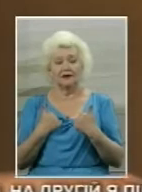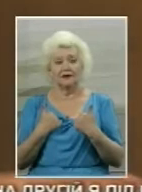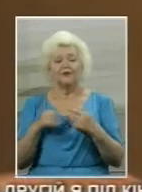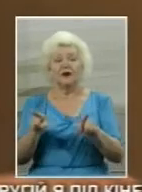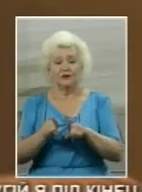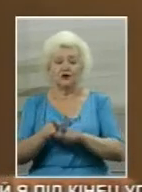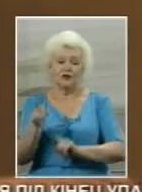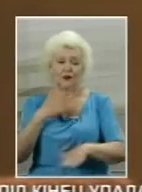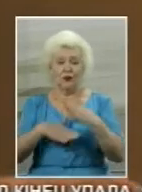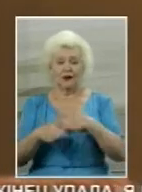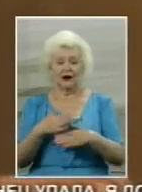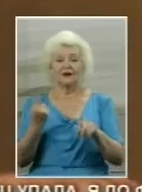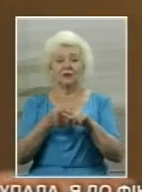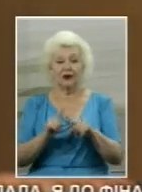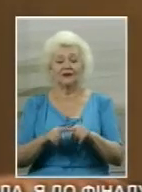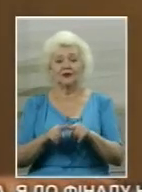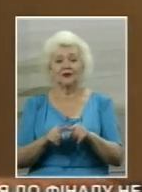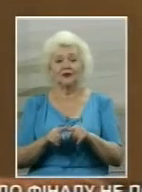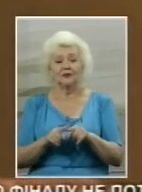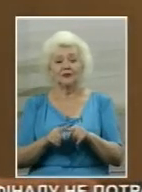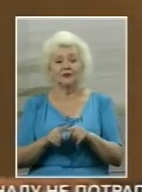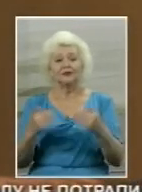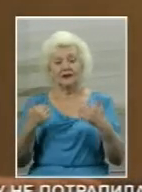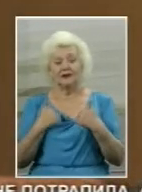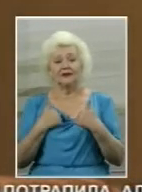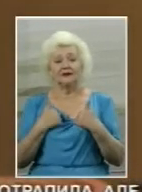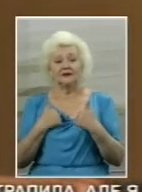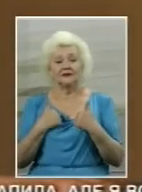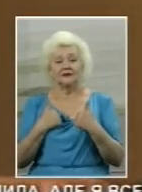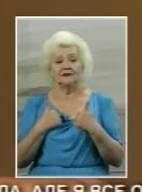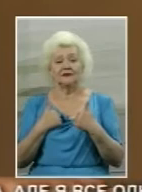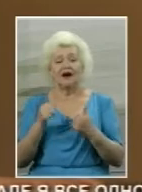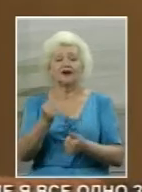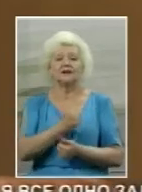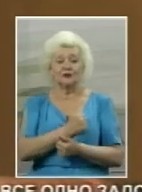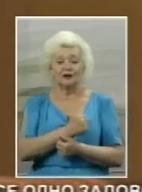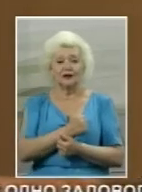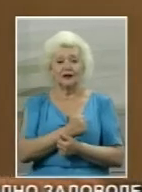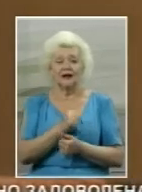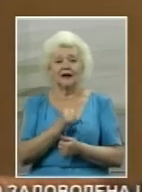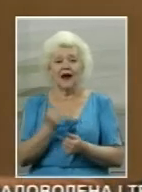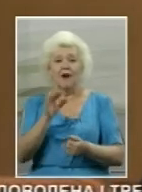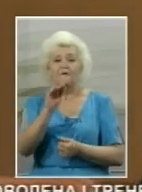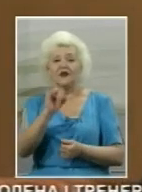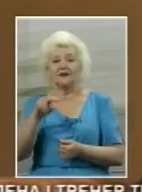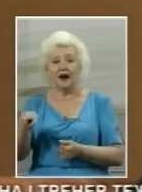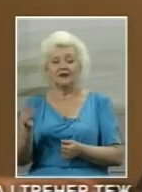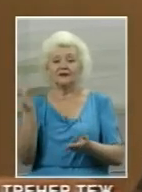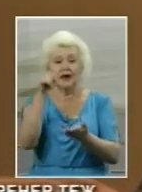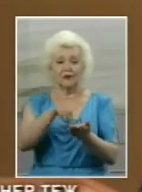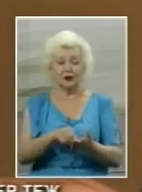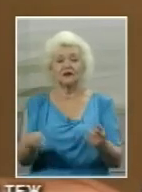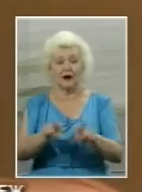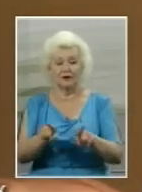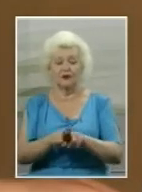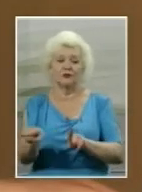все равно рад. Поэтому я, к сожалению, в финал не прошла, но я все